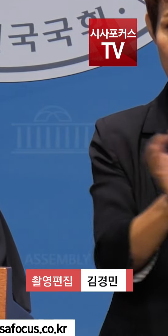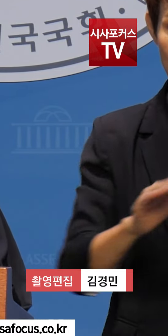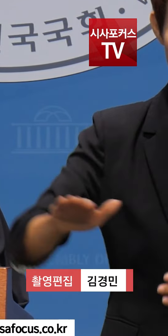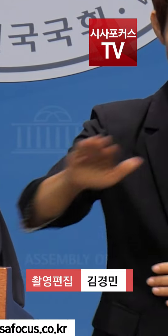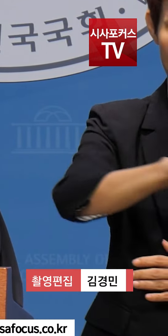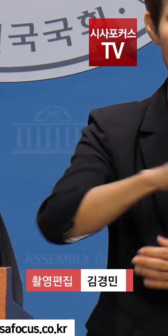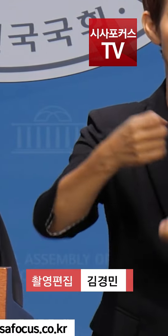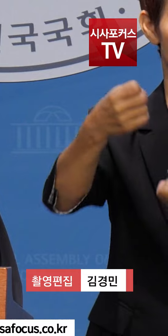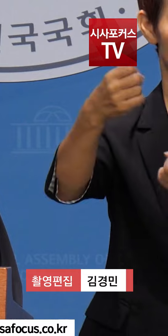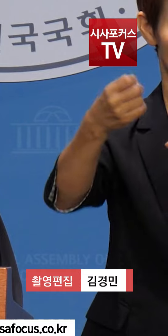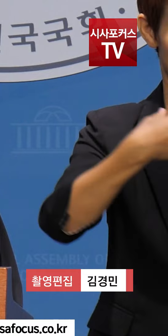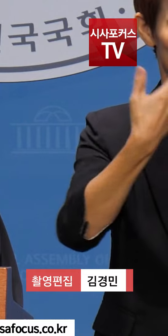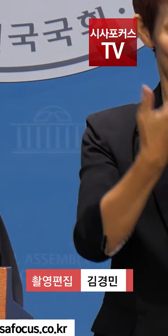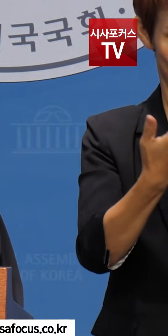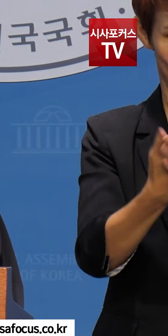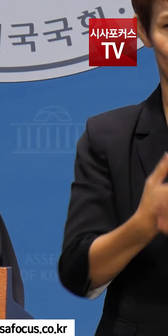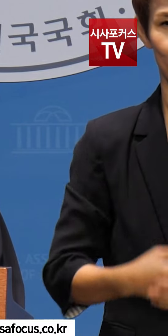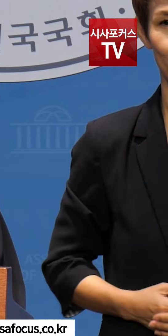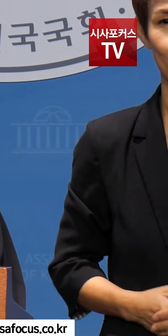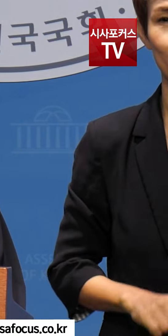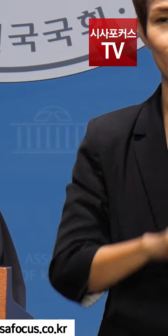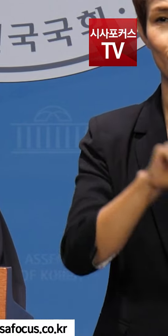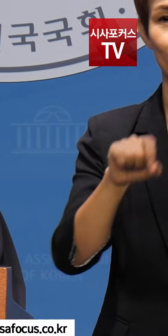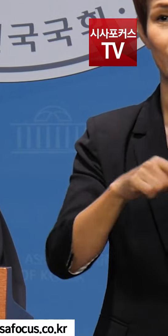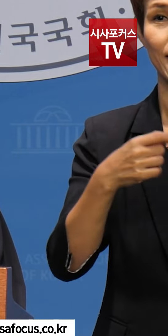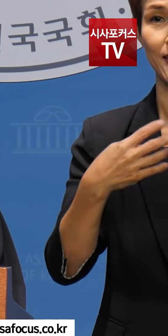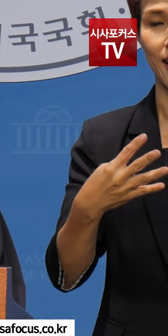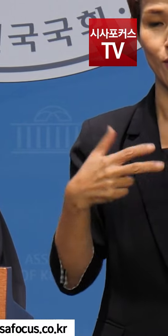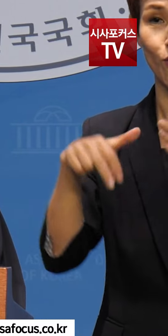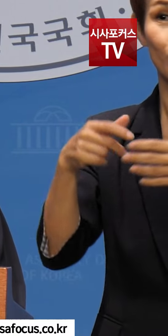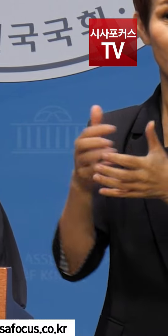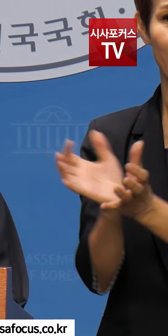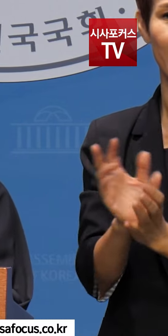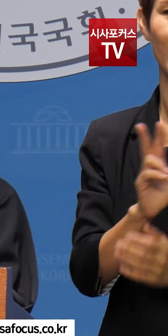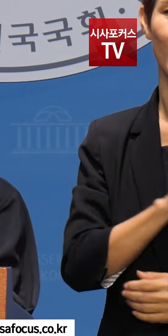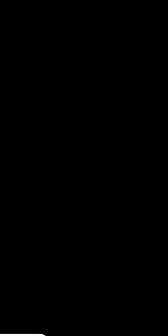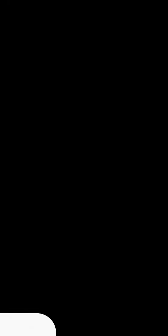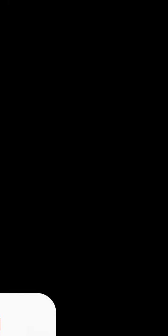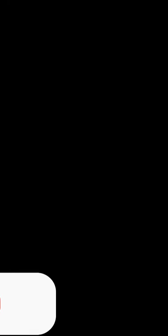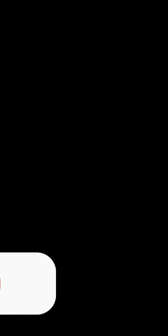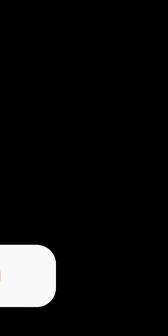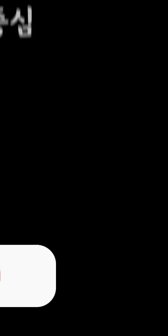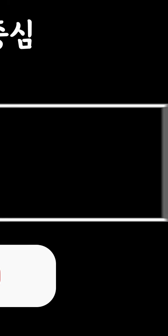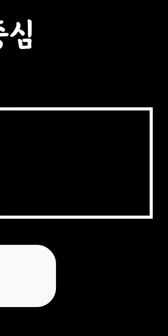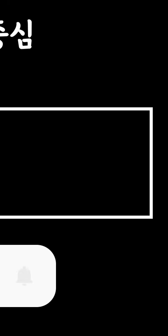회신을 바랍니다. 1924년 9월 4일 조국혁신당 의원 1동.